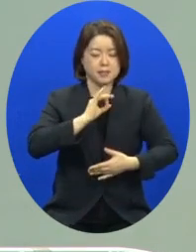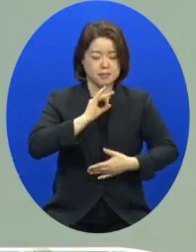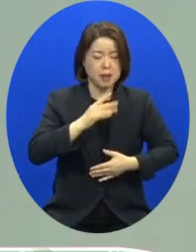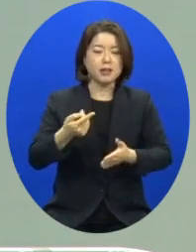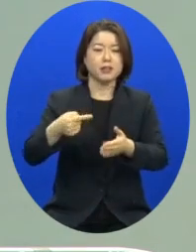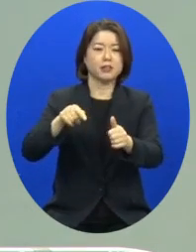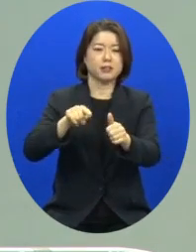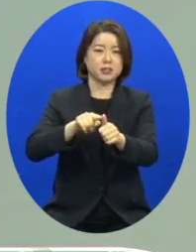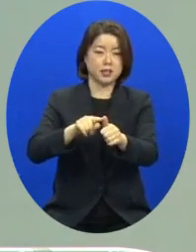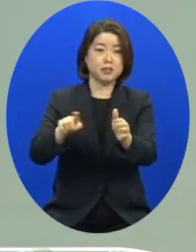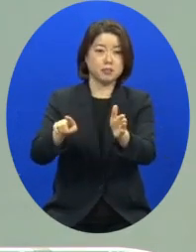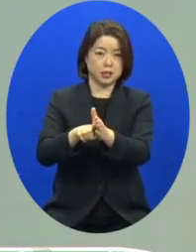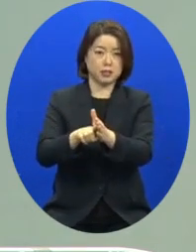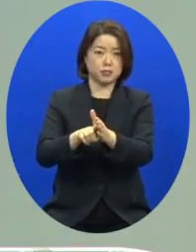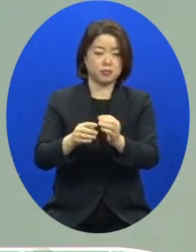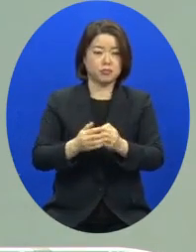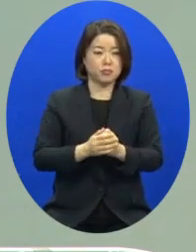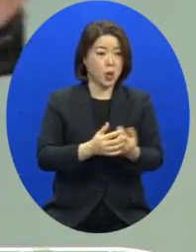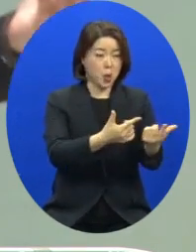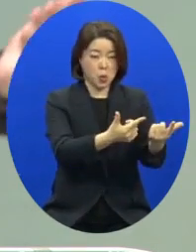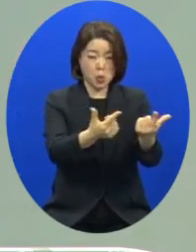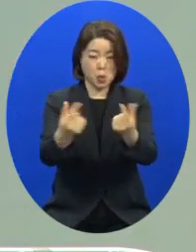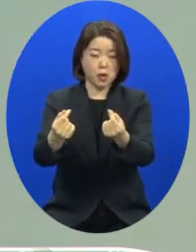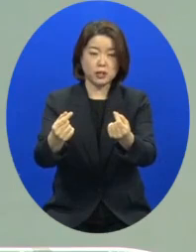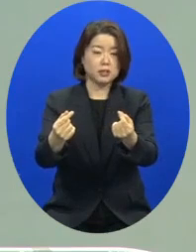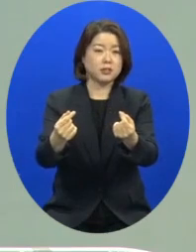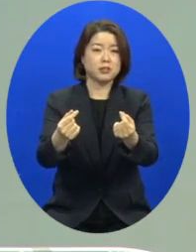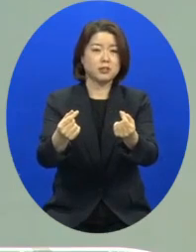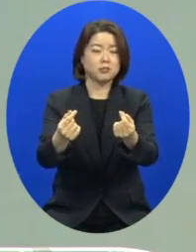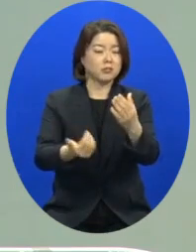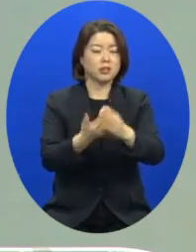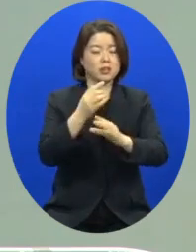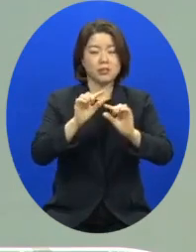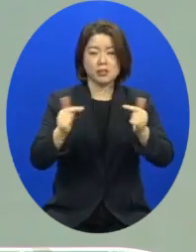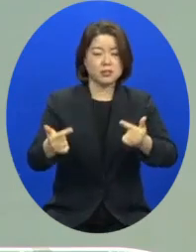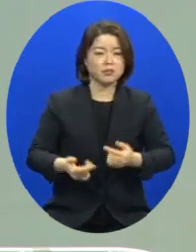믿음. 누구에게나 이런 믿음이 생기지 않습니다.